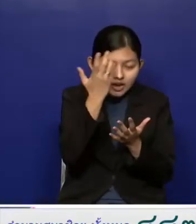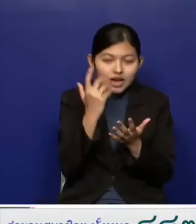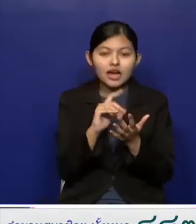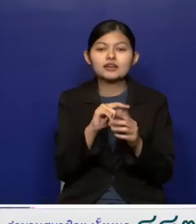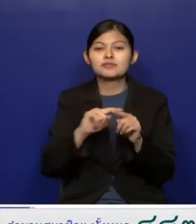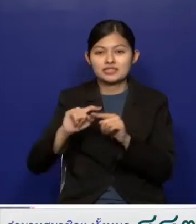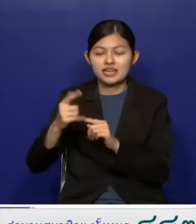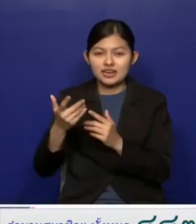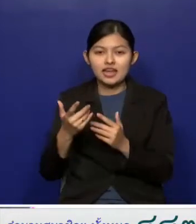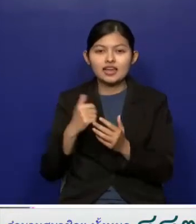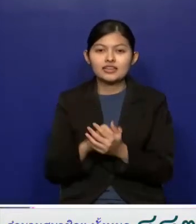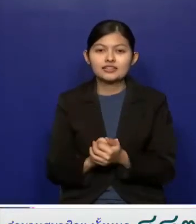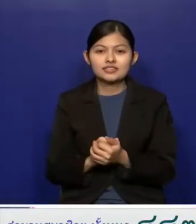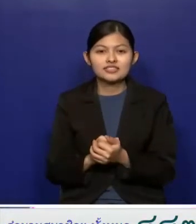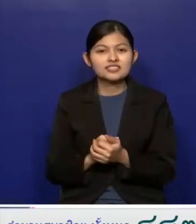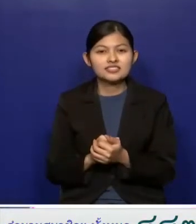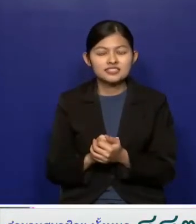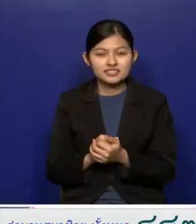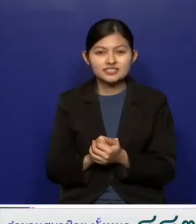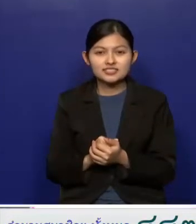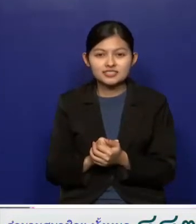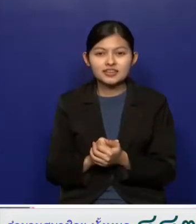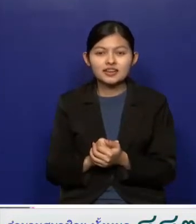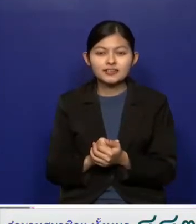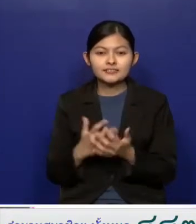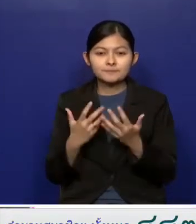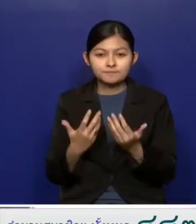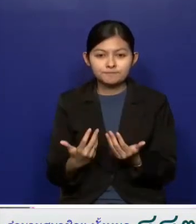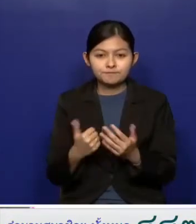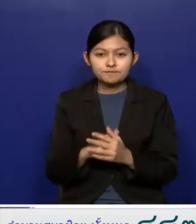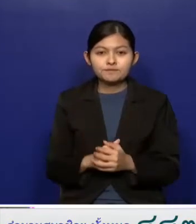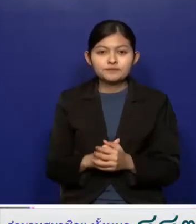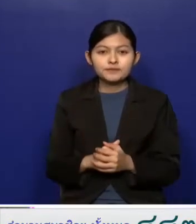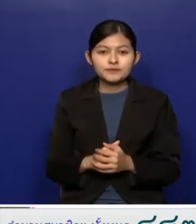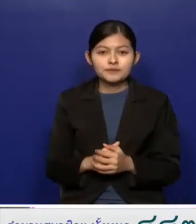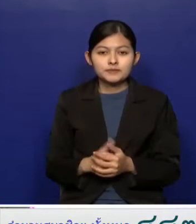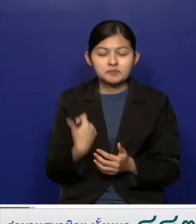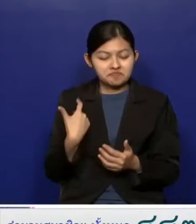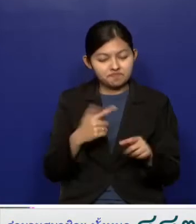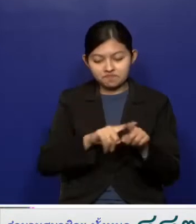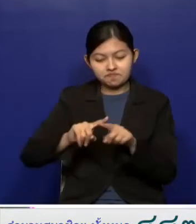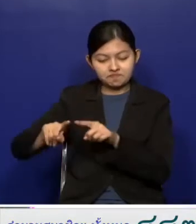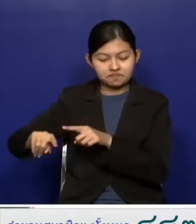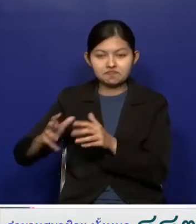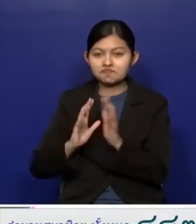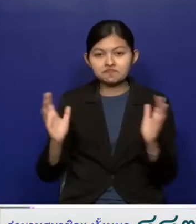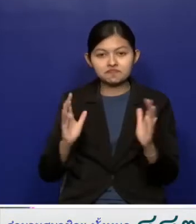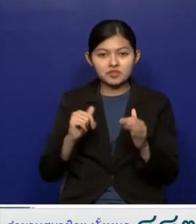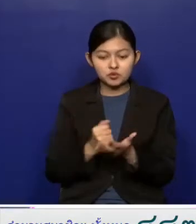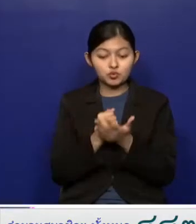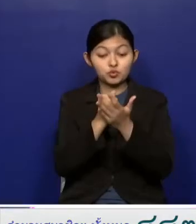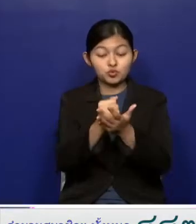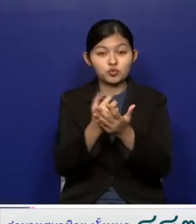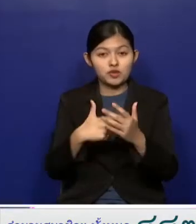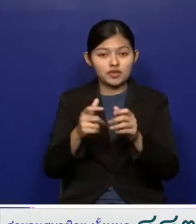การตกแต่งคอสเมติกนอกจากนี้ยังมีหลายๆอย่างที่จะช่วยให้เ